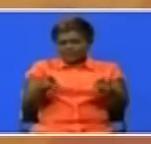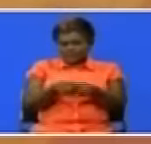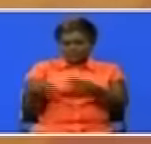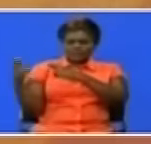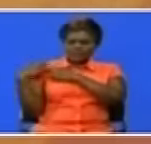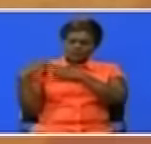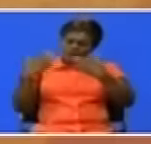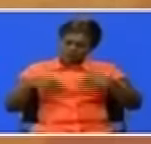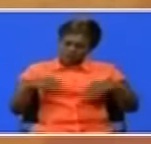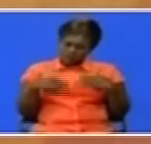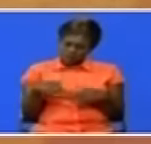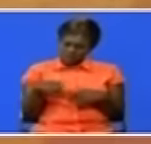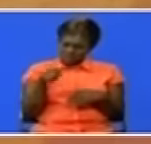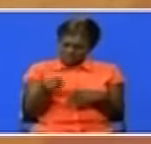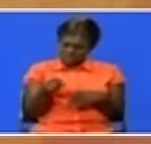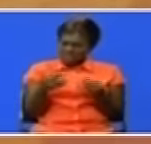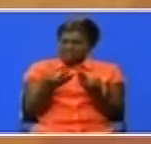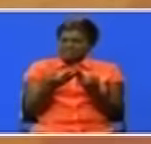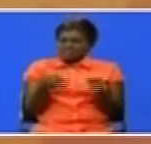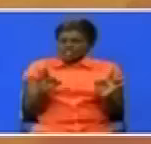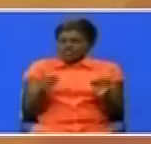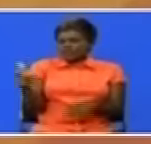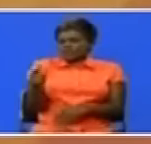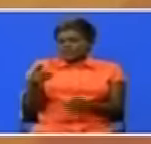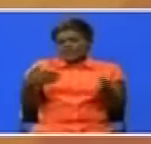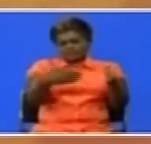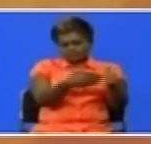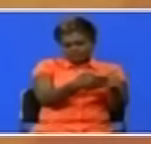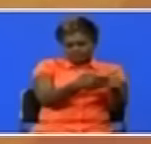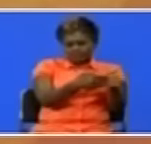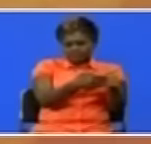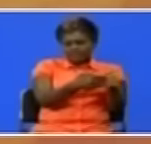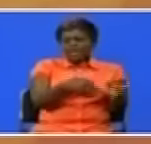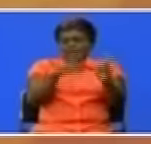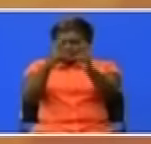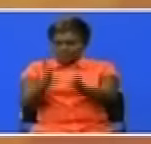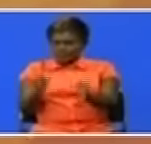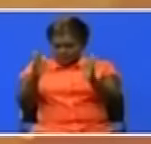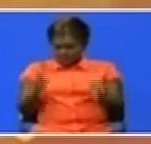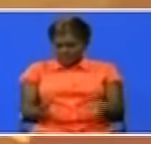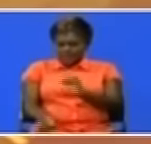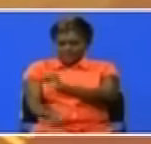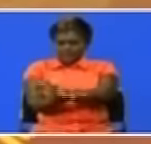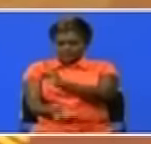wa vyombo vya habari zinatisha uhuru wa vyombo vya habari nchini Kenya. Agnes Penda anaarifu.